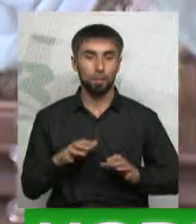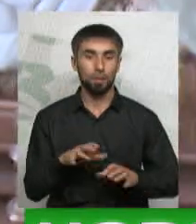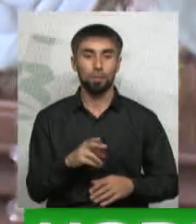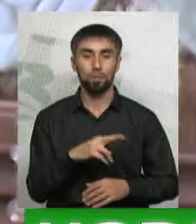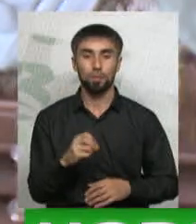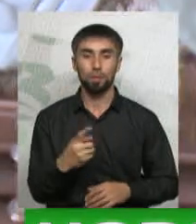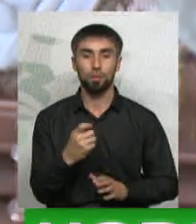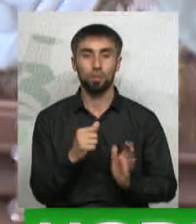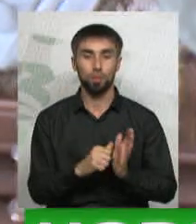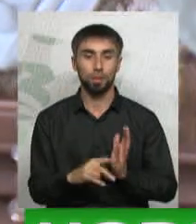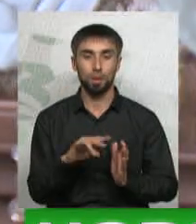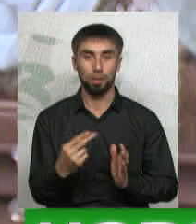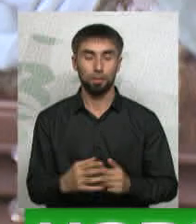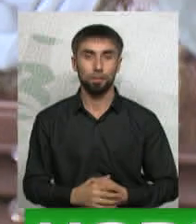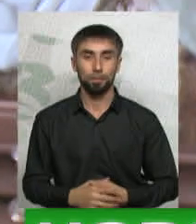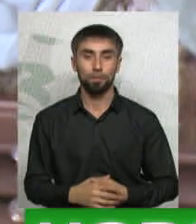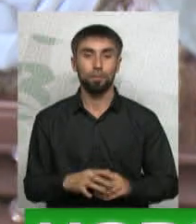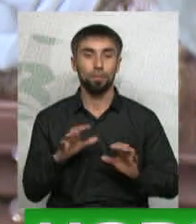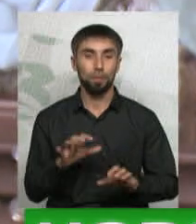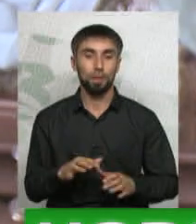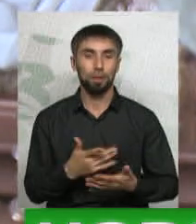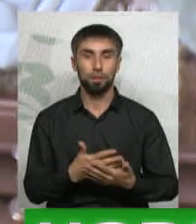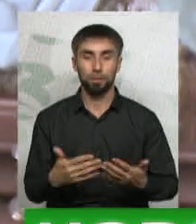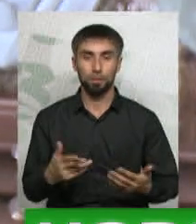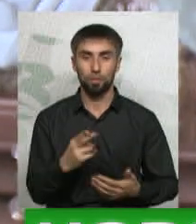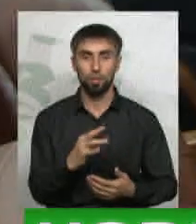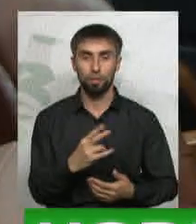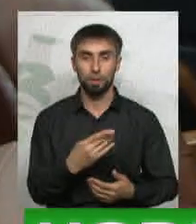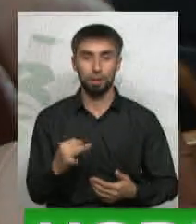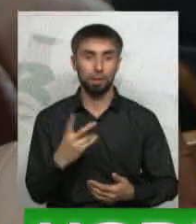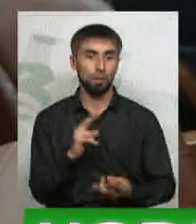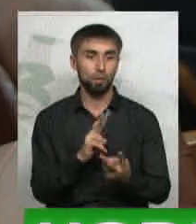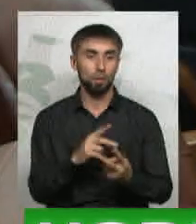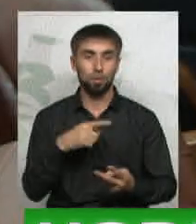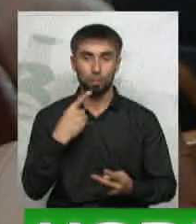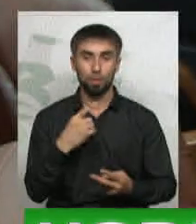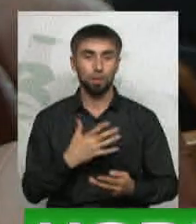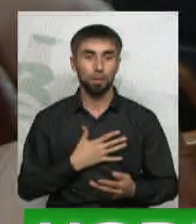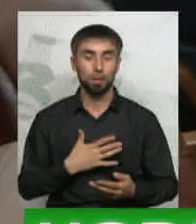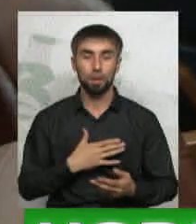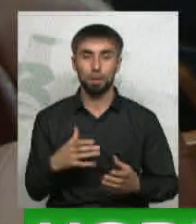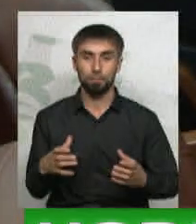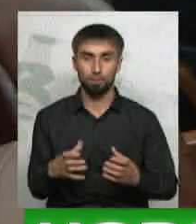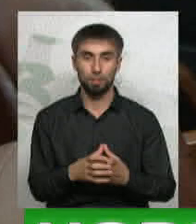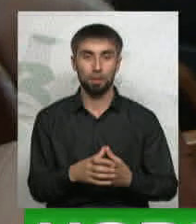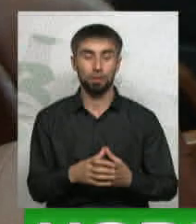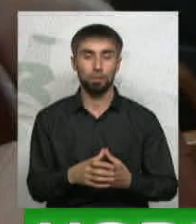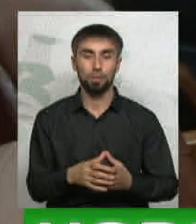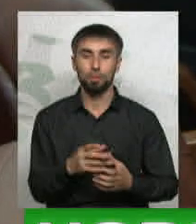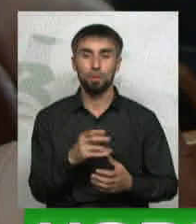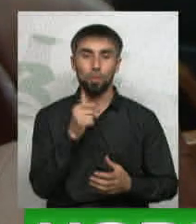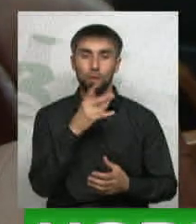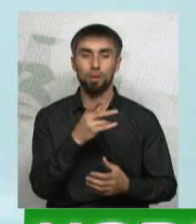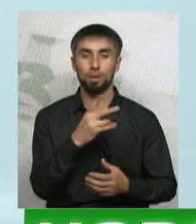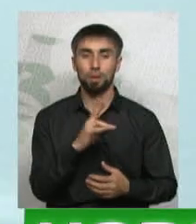более 160 национальностей, представители разных конфессий. На встрече отмечают наше единство, факт, с которым никак не